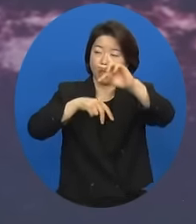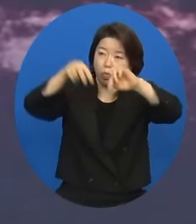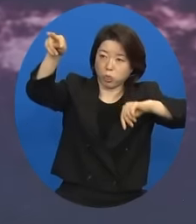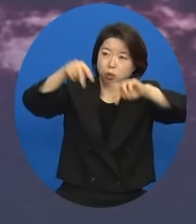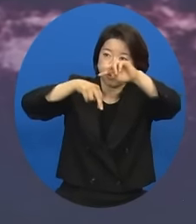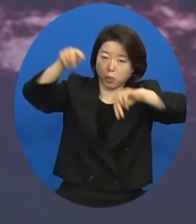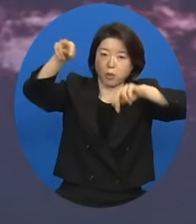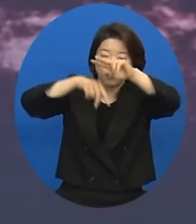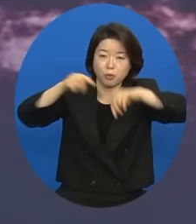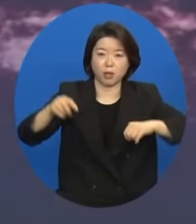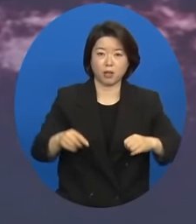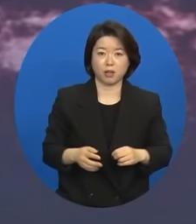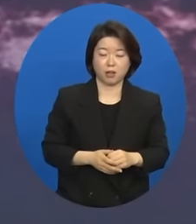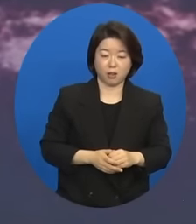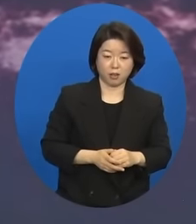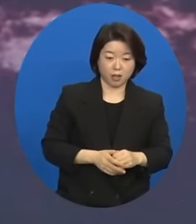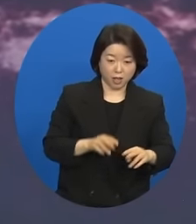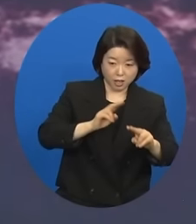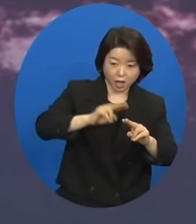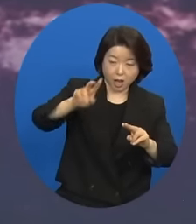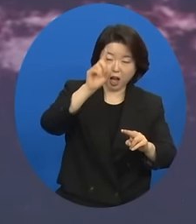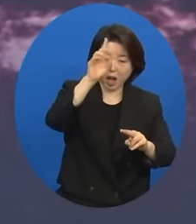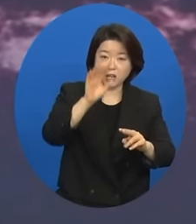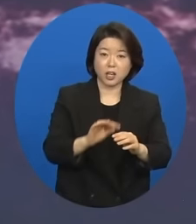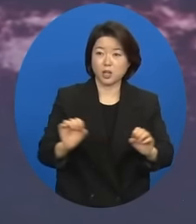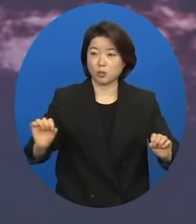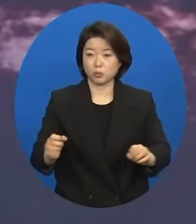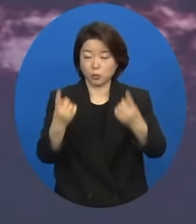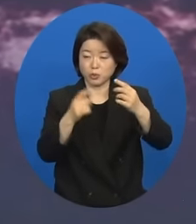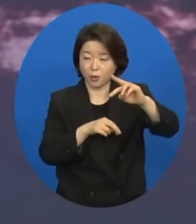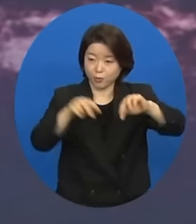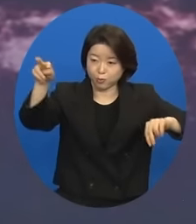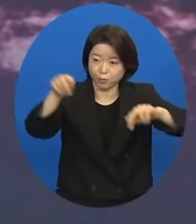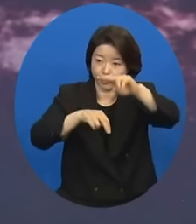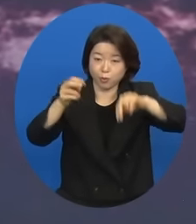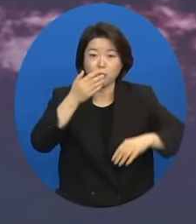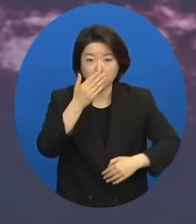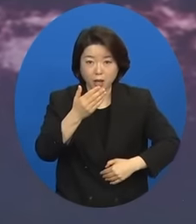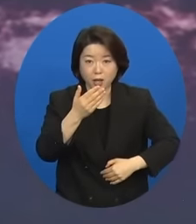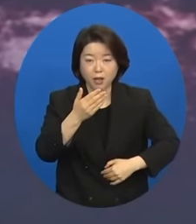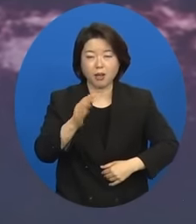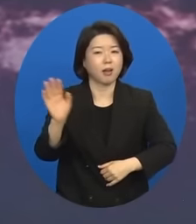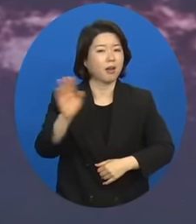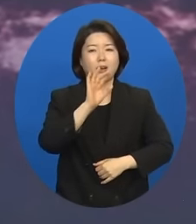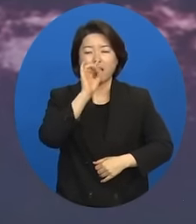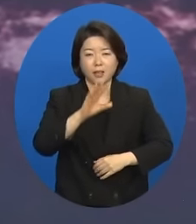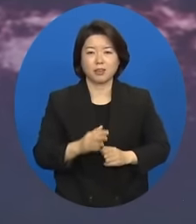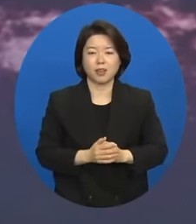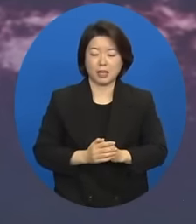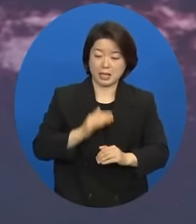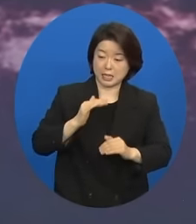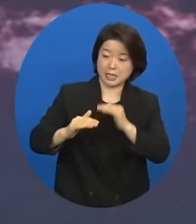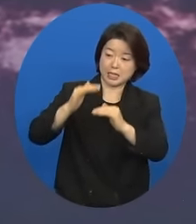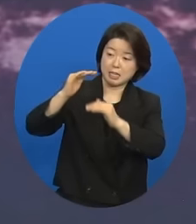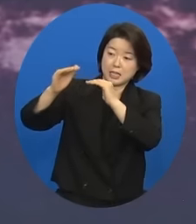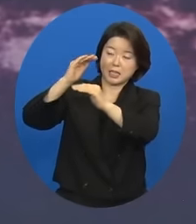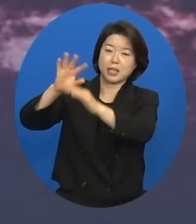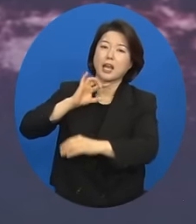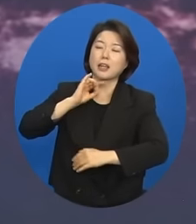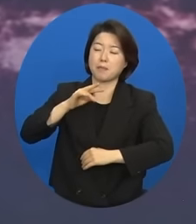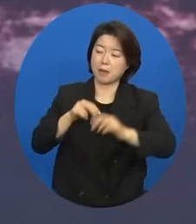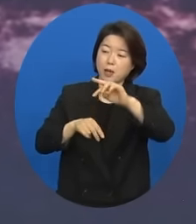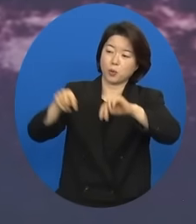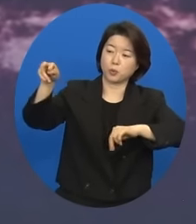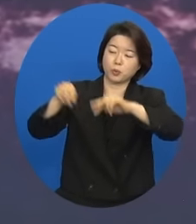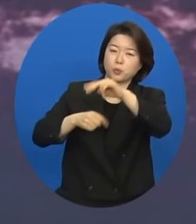사다리 하나의 동시 여러 명이 오르락 내리락 할 수 있습니까 없습니까 못하죠 계단만이 가능합니다 계단을 의미하는